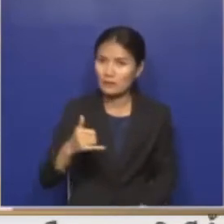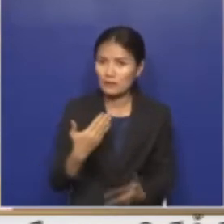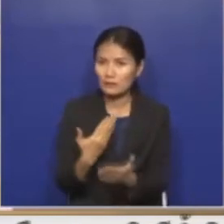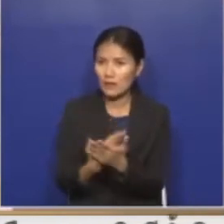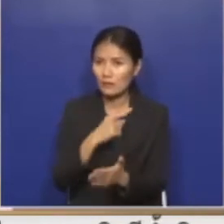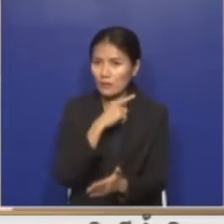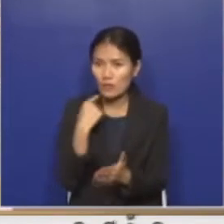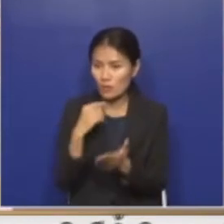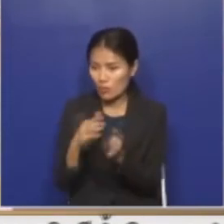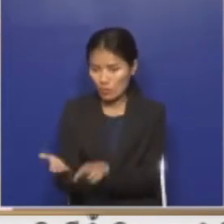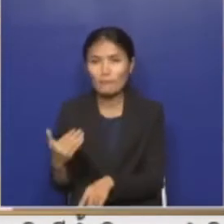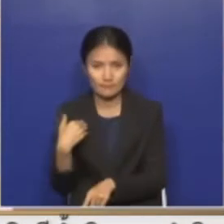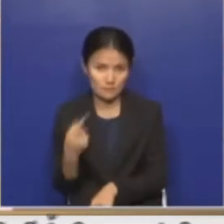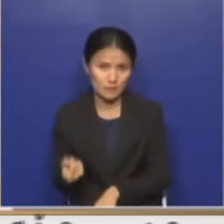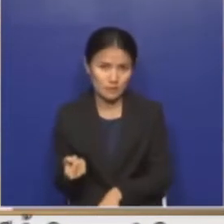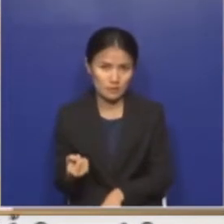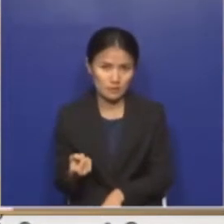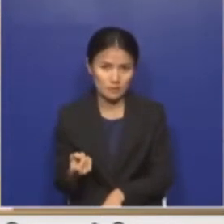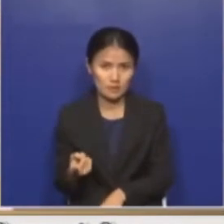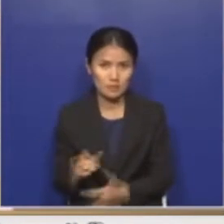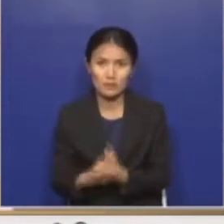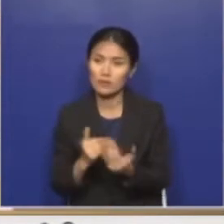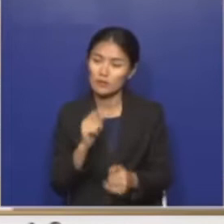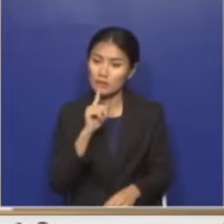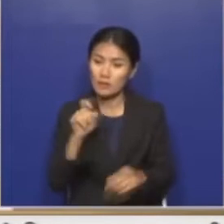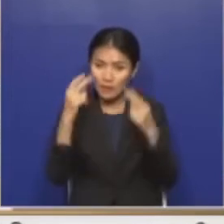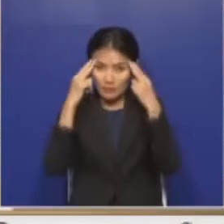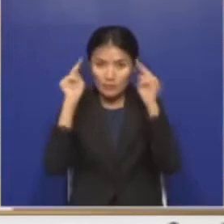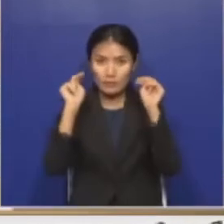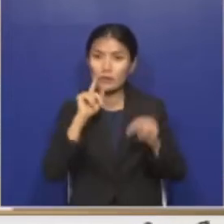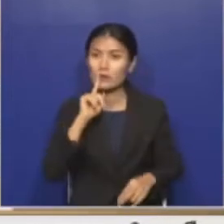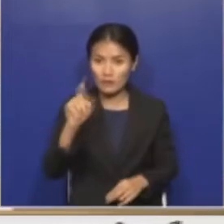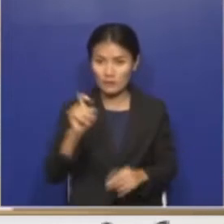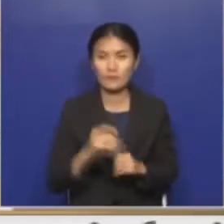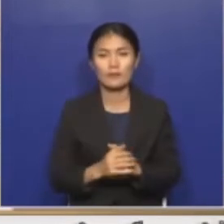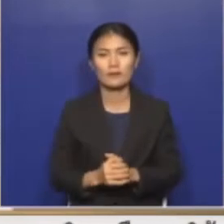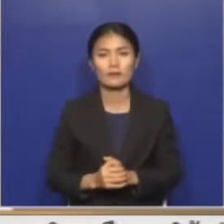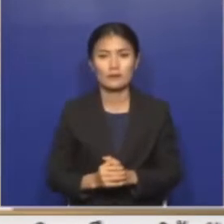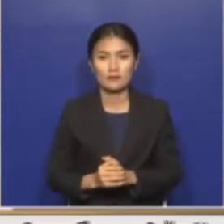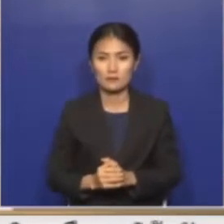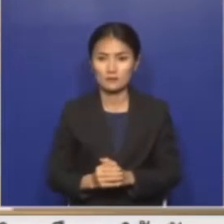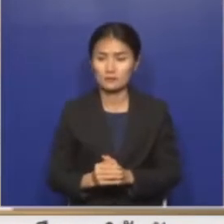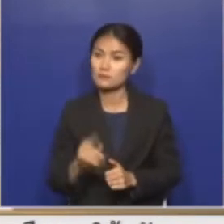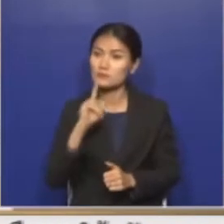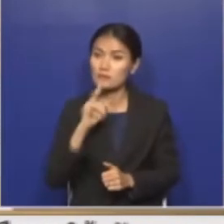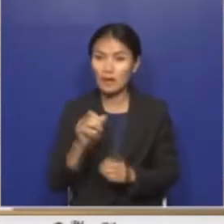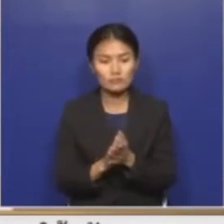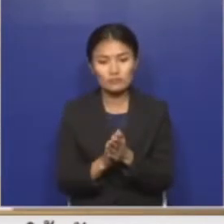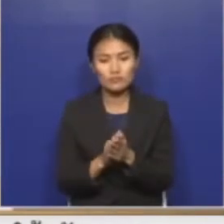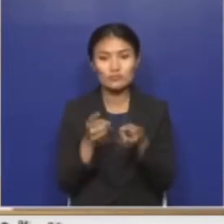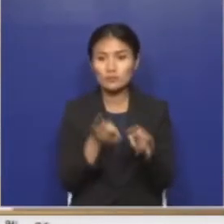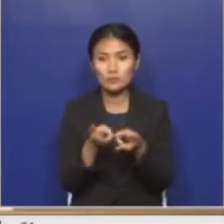ต้องสองพันล้านถามว่าท่านนายกรัฐมนตรีเนี่ยท่านจะจัดการเรื่องนี้ยังไง